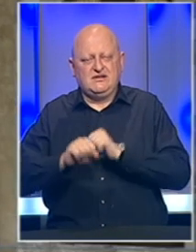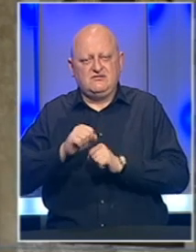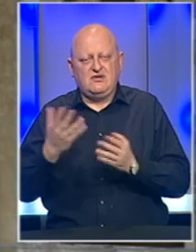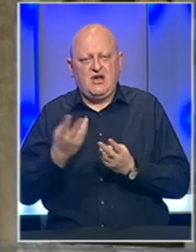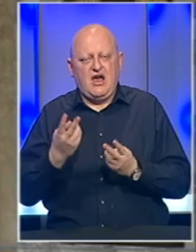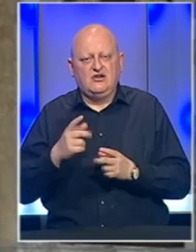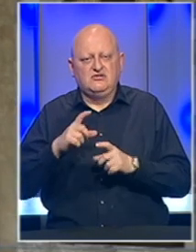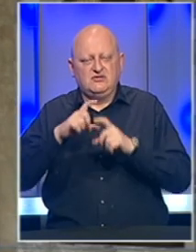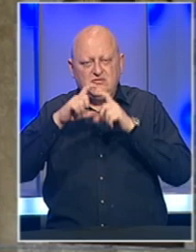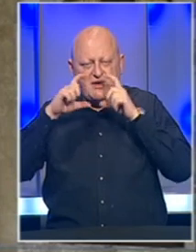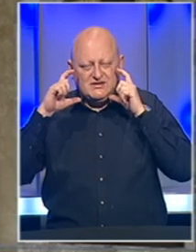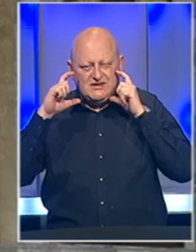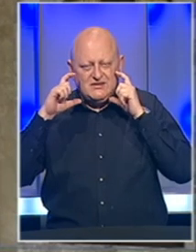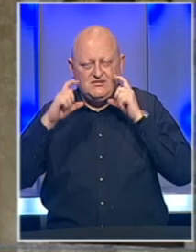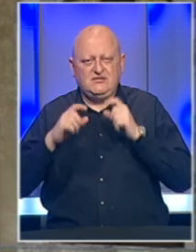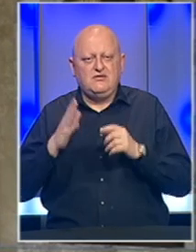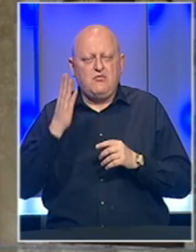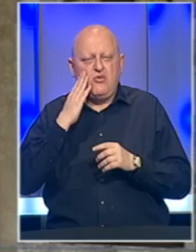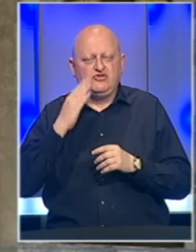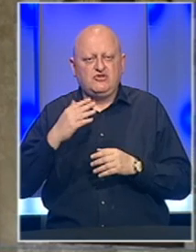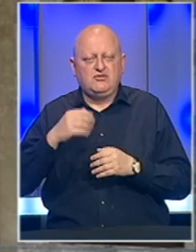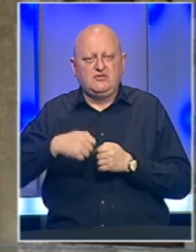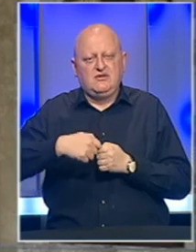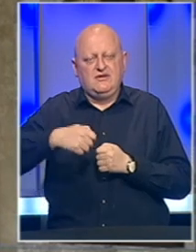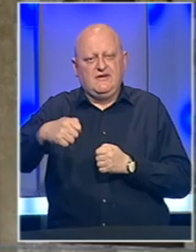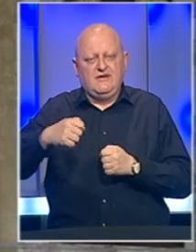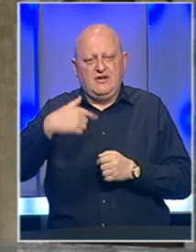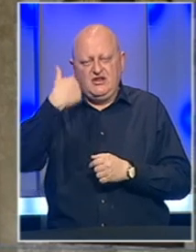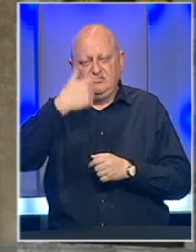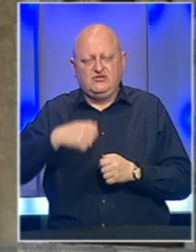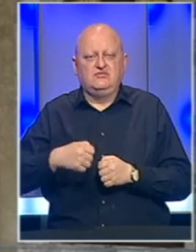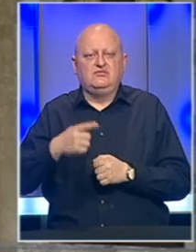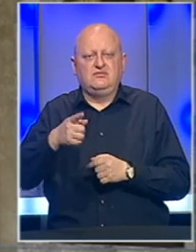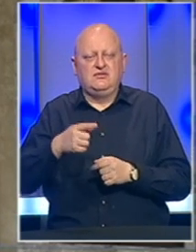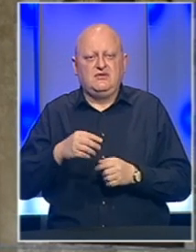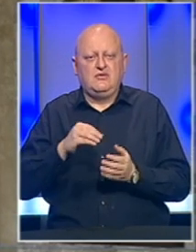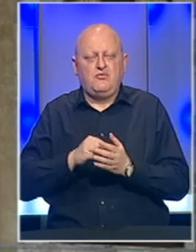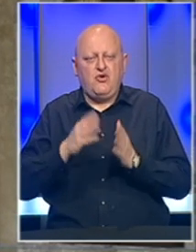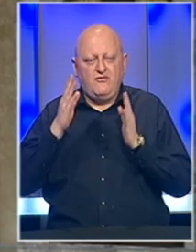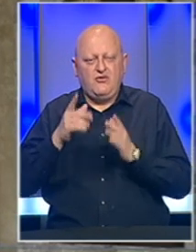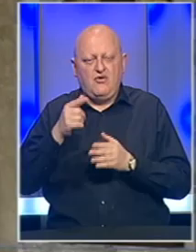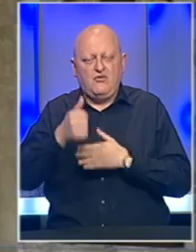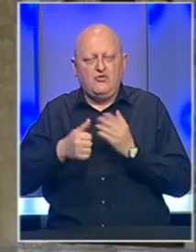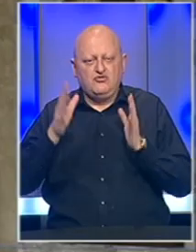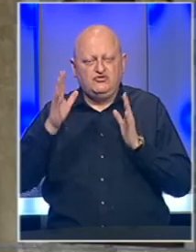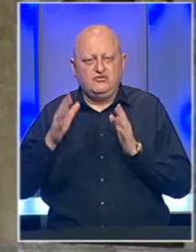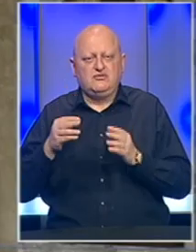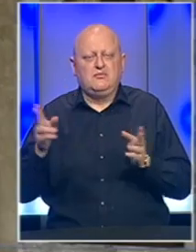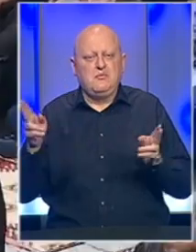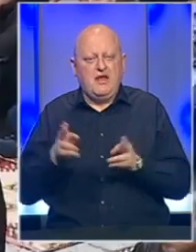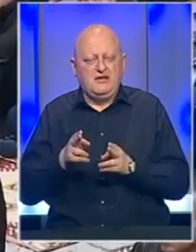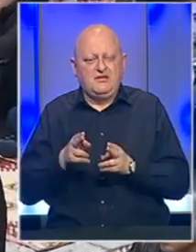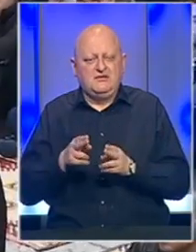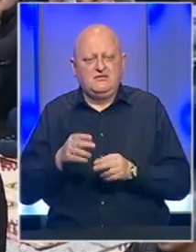kao što su nošenje zaštitne maske i poštivanje obavezne fizičke distance. Tako je broj vjernika ove godine u džamijama bio znatno